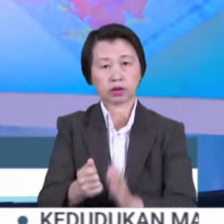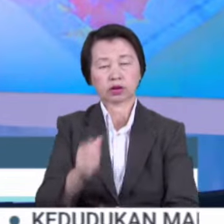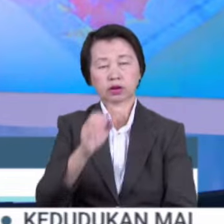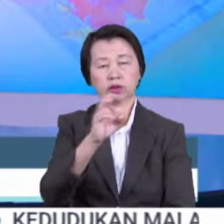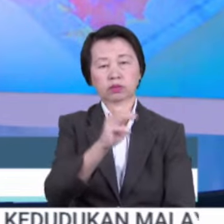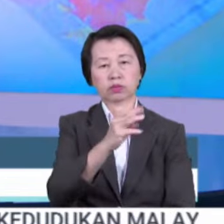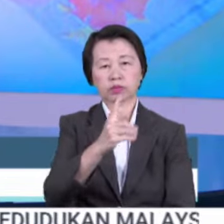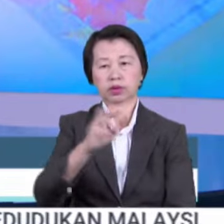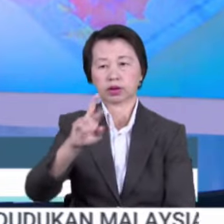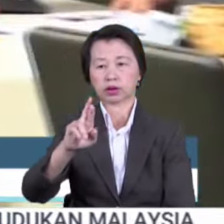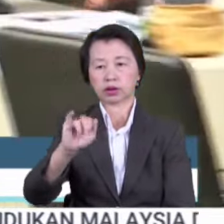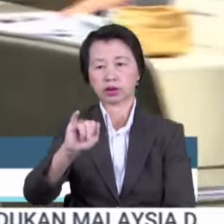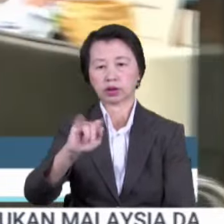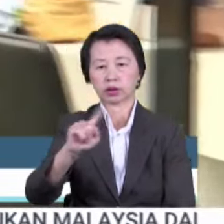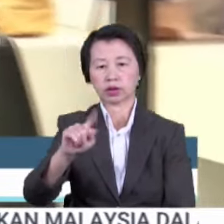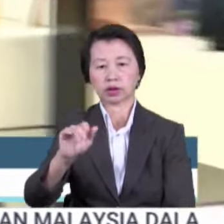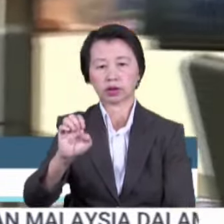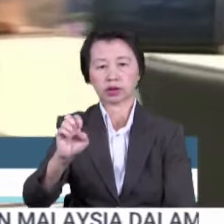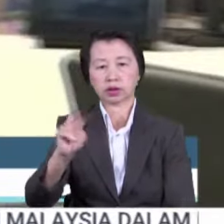rizan Hasan